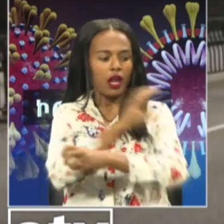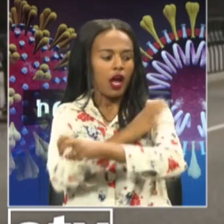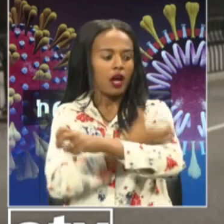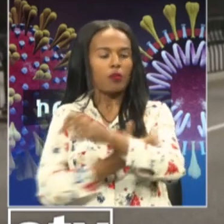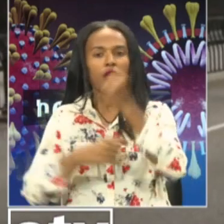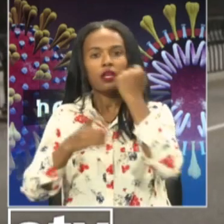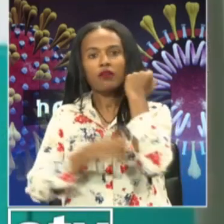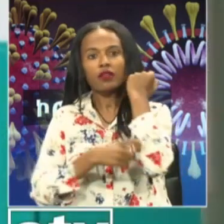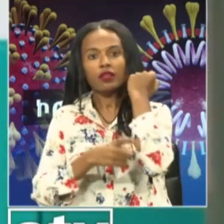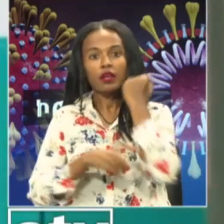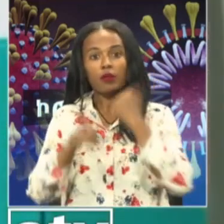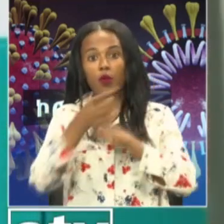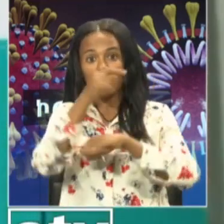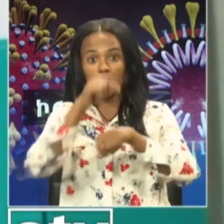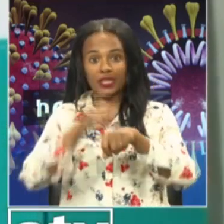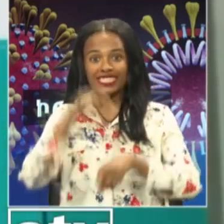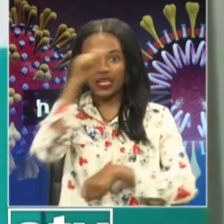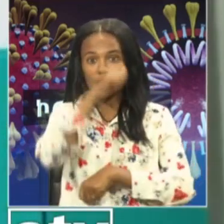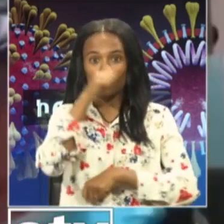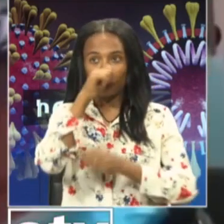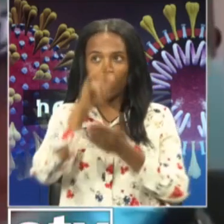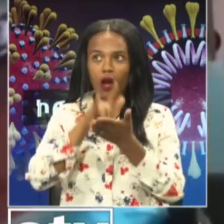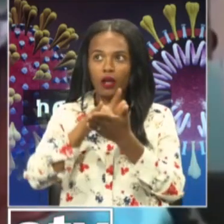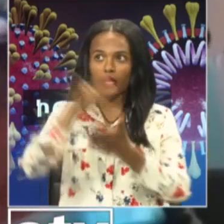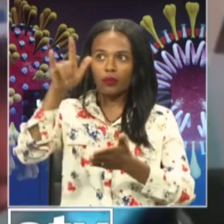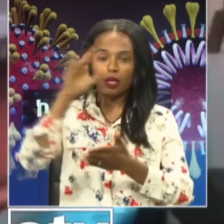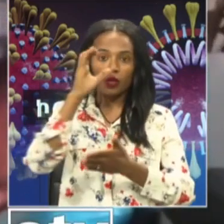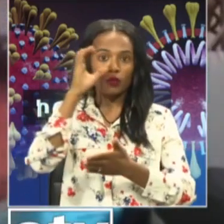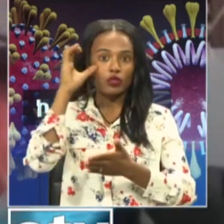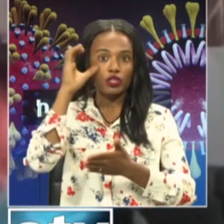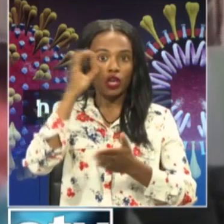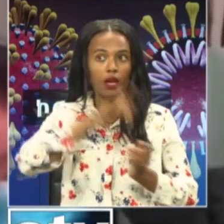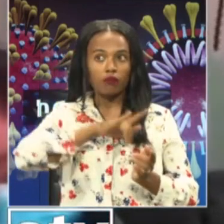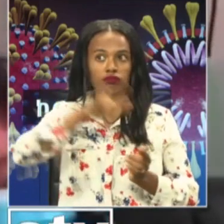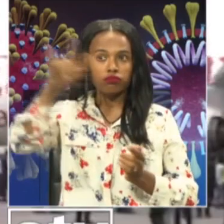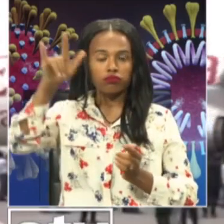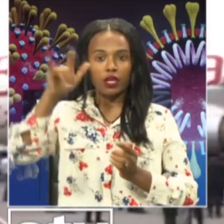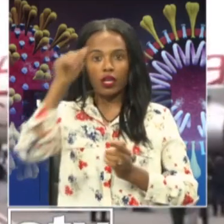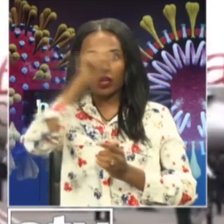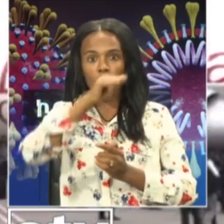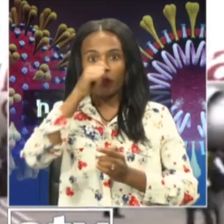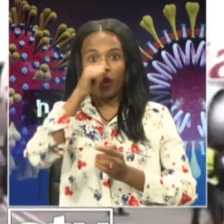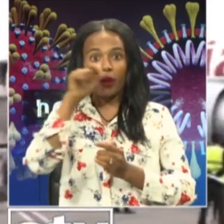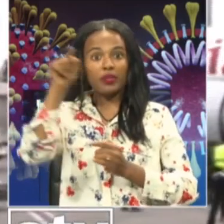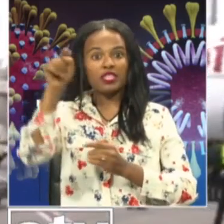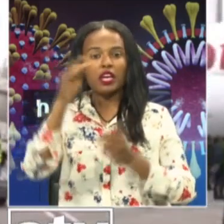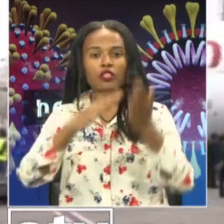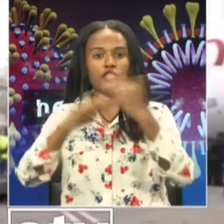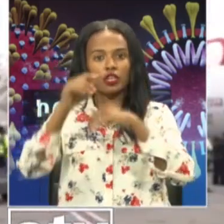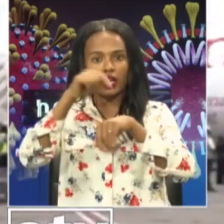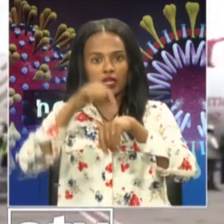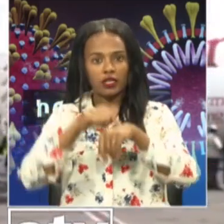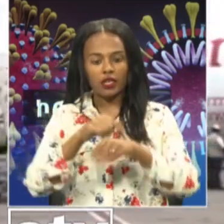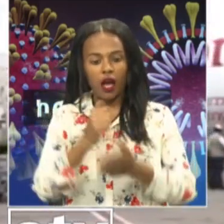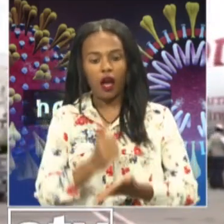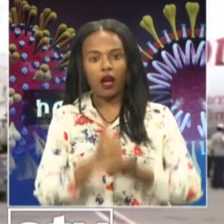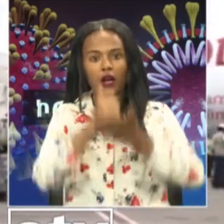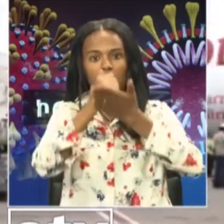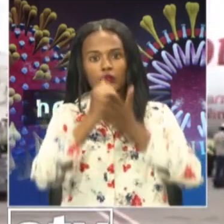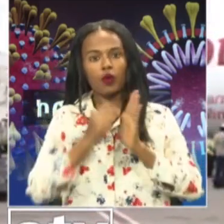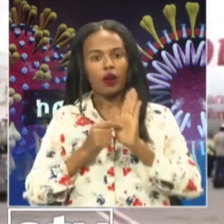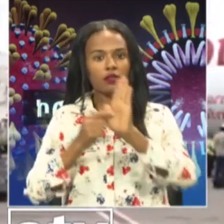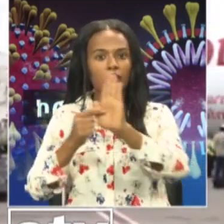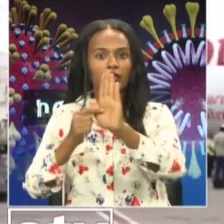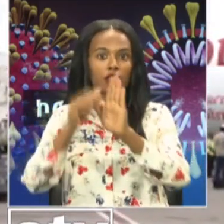የፈተነ በነበረበት ወቅት የኢትዮጵያ አየር መንገድ ወደ ቻይና በረራ በማድረግ ኢትዮጵያም በዚህ አስቸጋሪ ወቅት አጋርነቷን